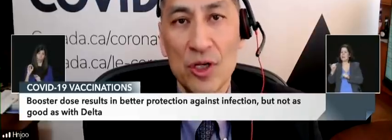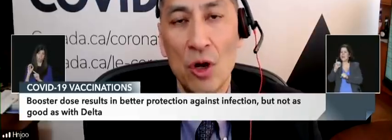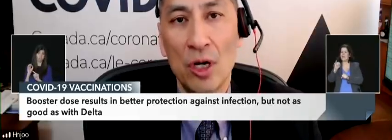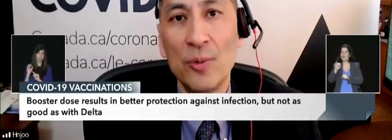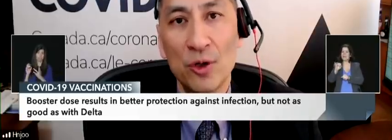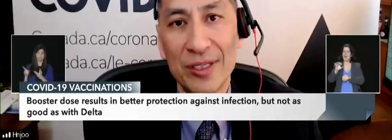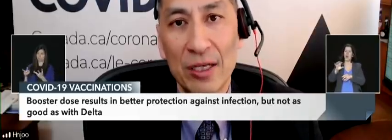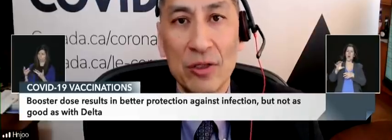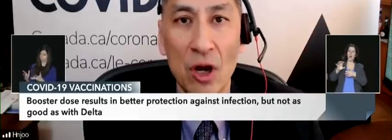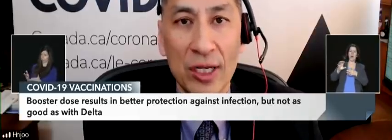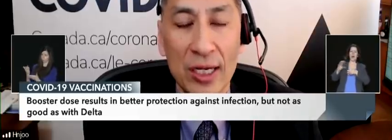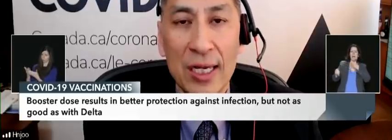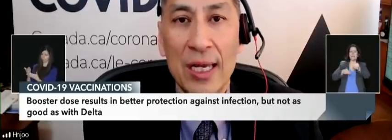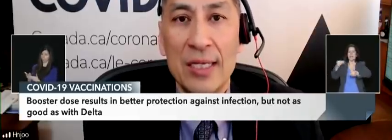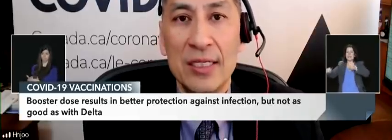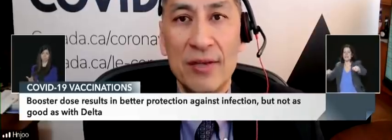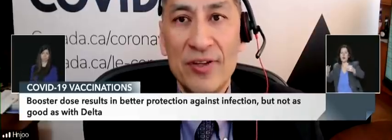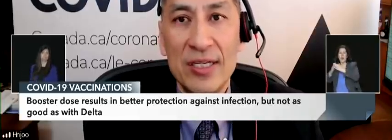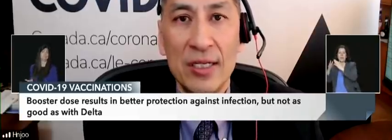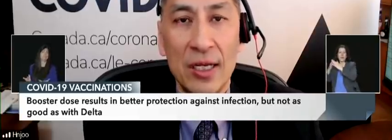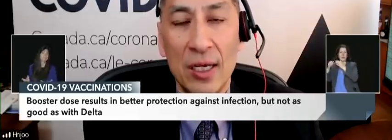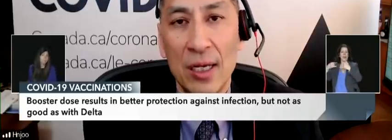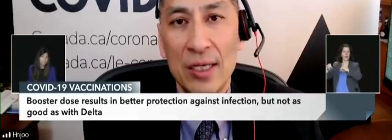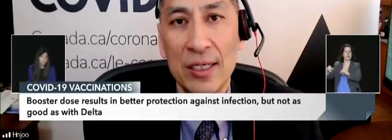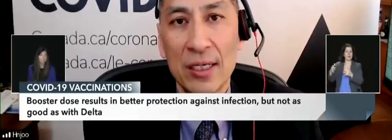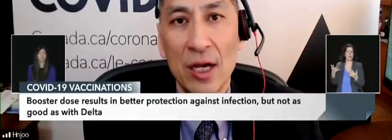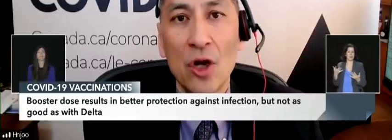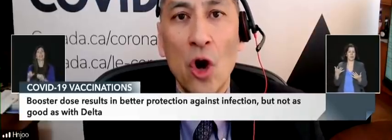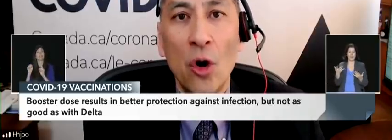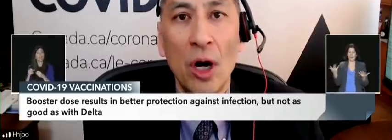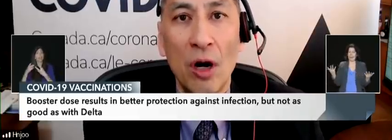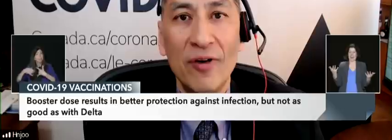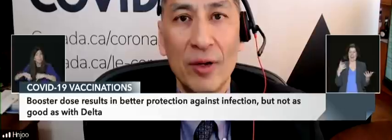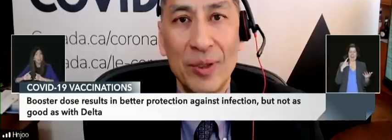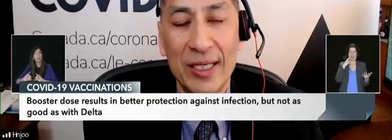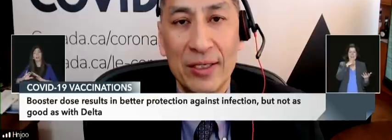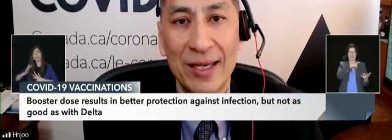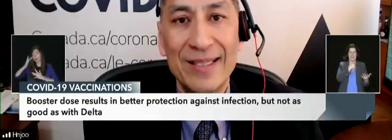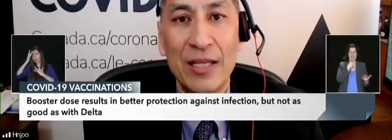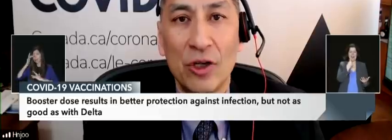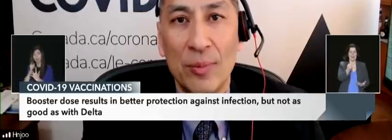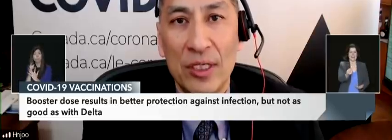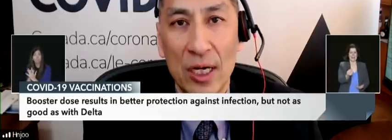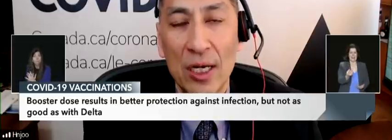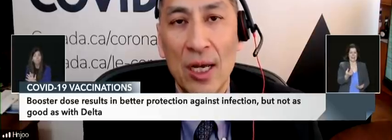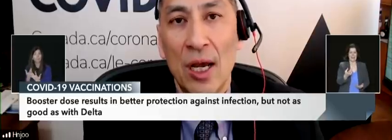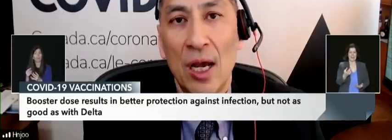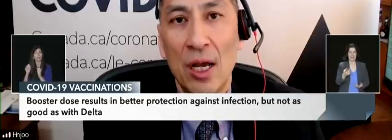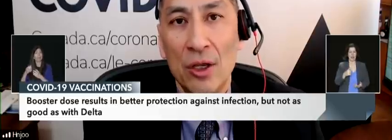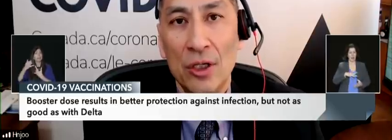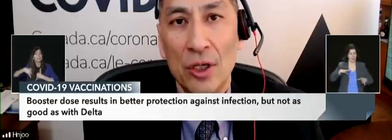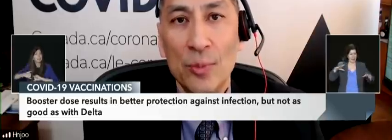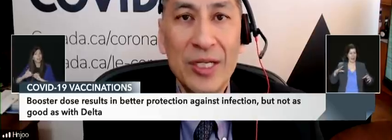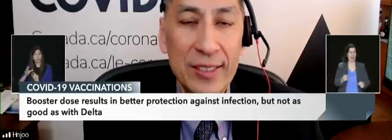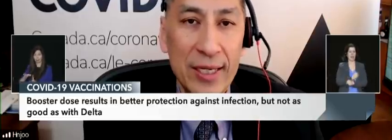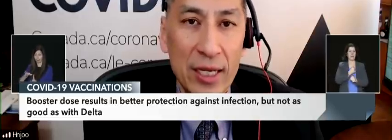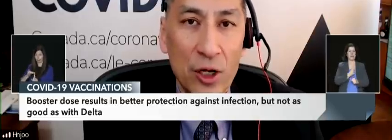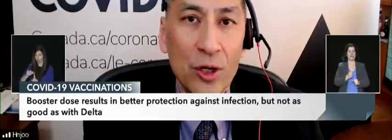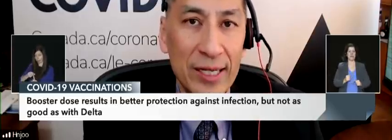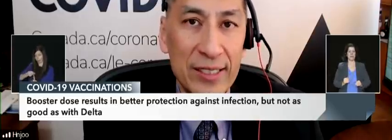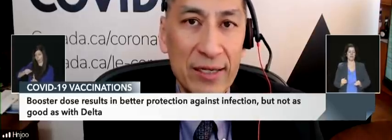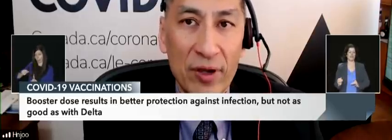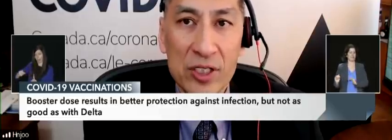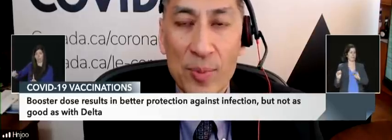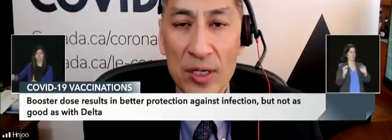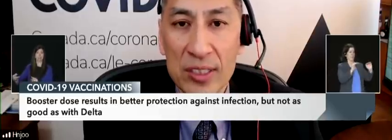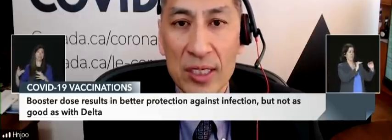transmission communautaire. Donc, c'est difficile à dire quand on va peut-être atteindre une immunité